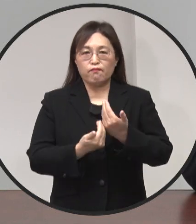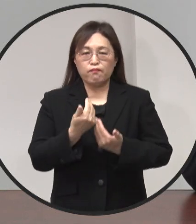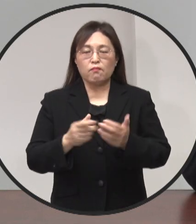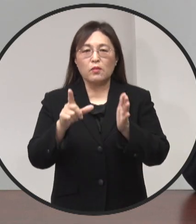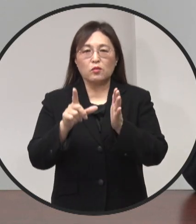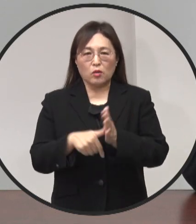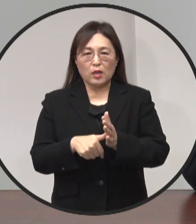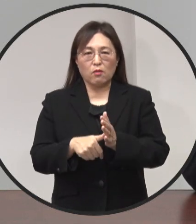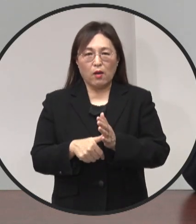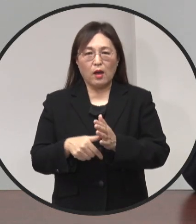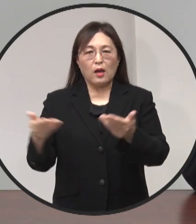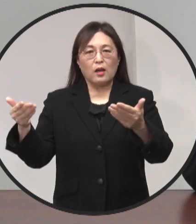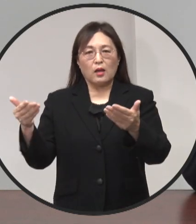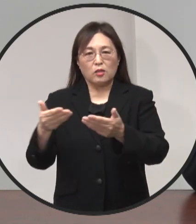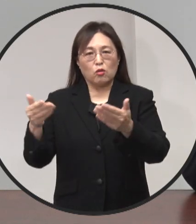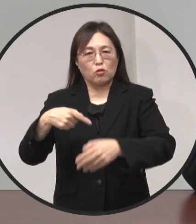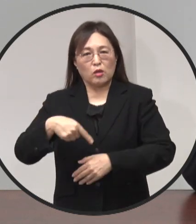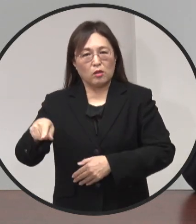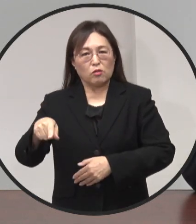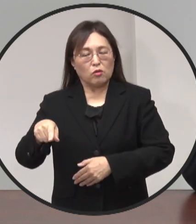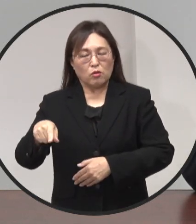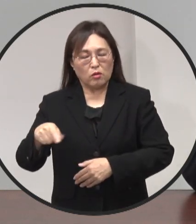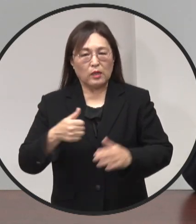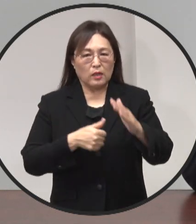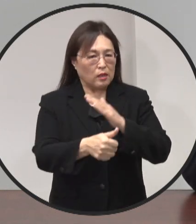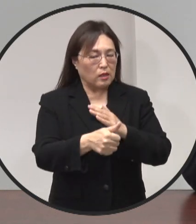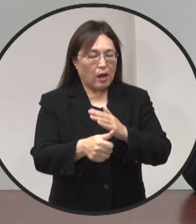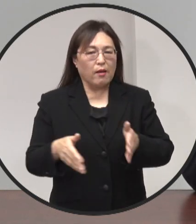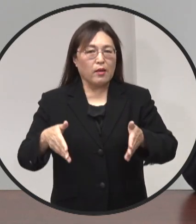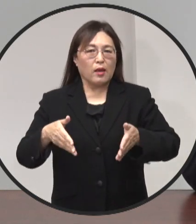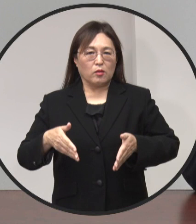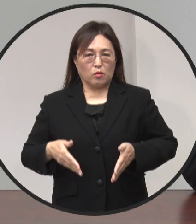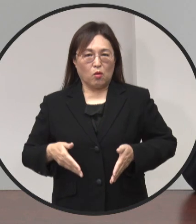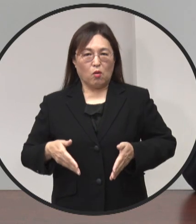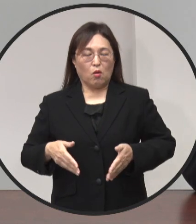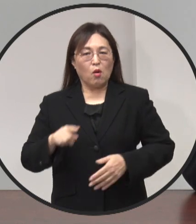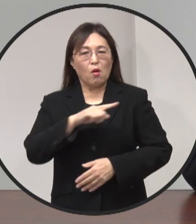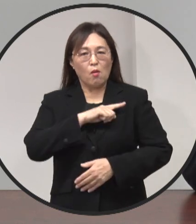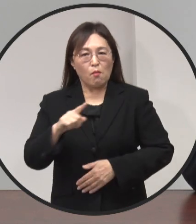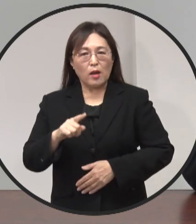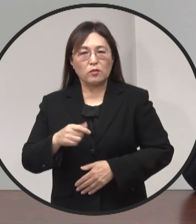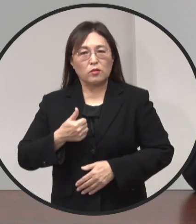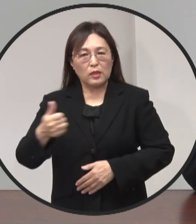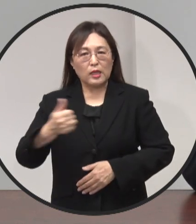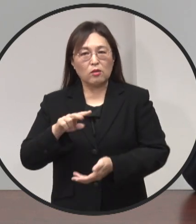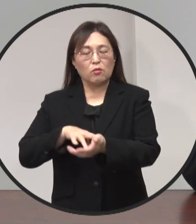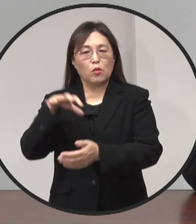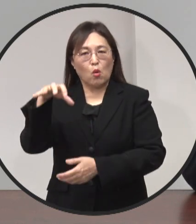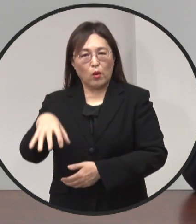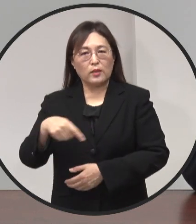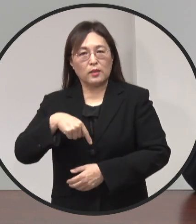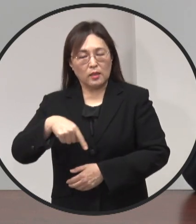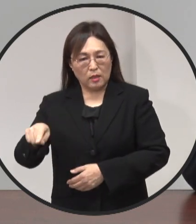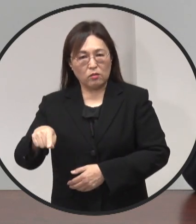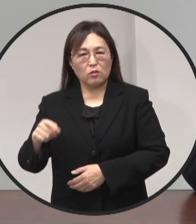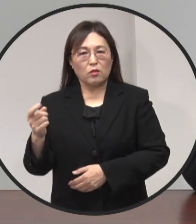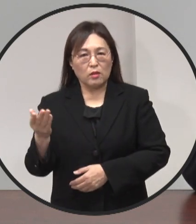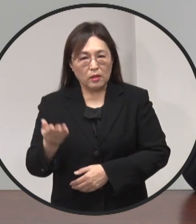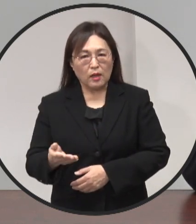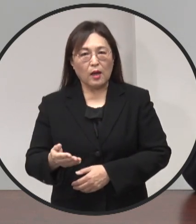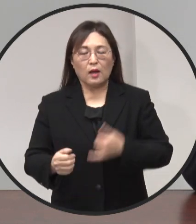出勤や外出は控えまずはかかりつけ医か積極ガードダイヤルにお電話ください